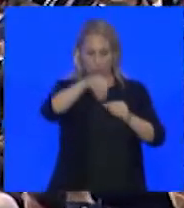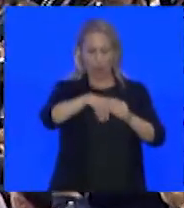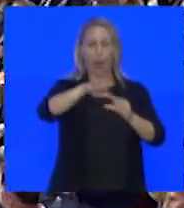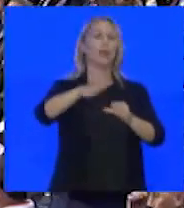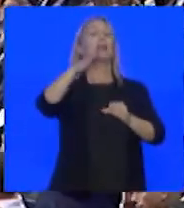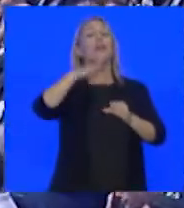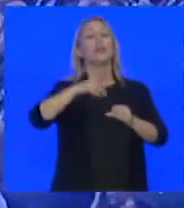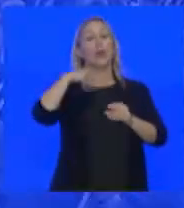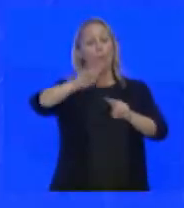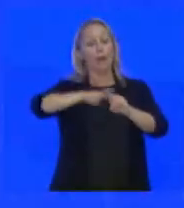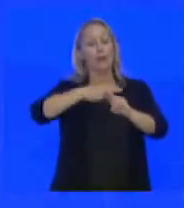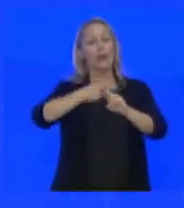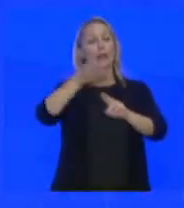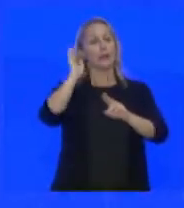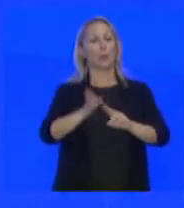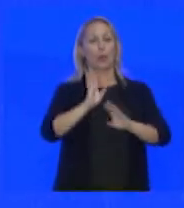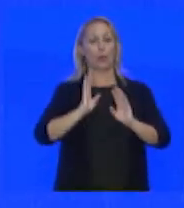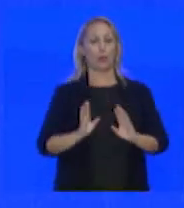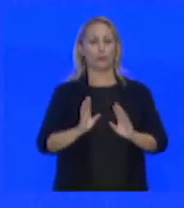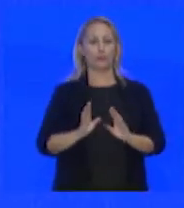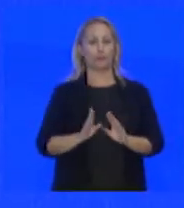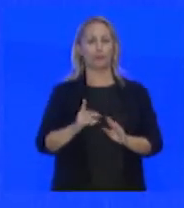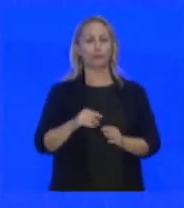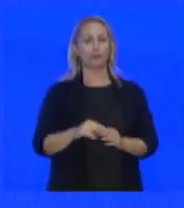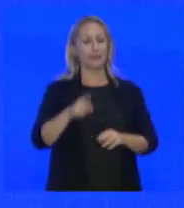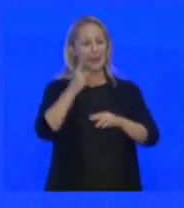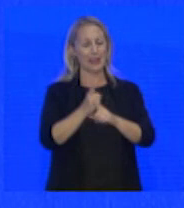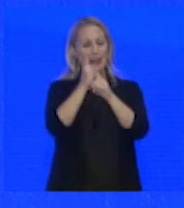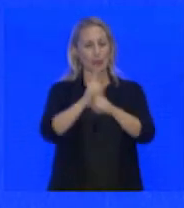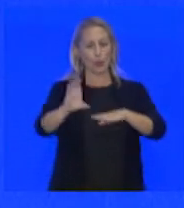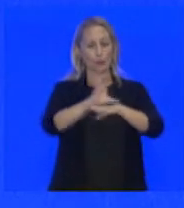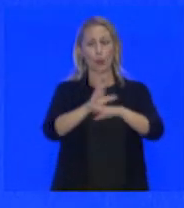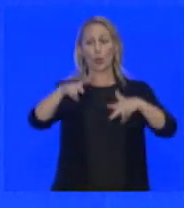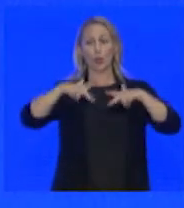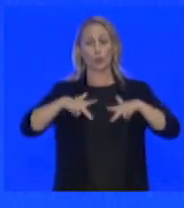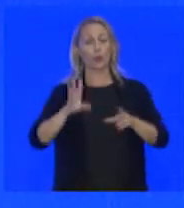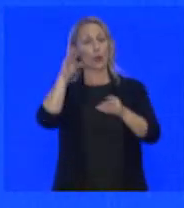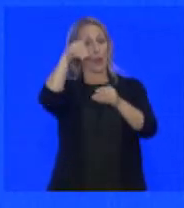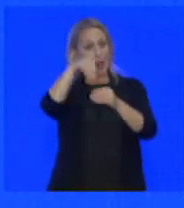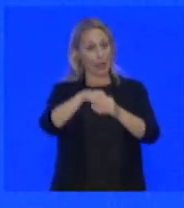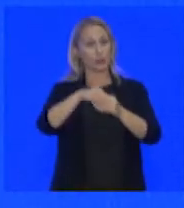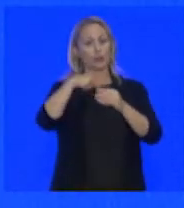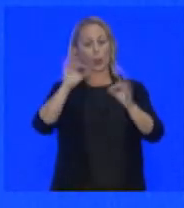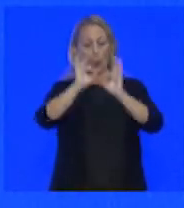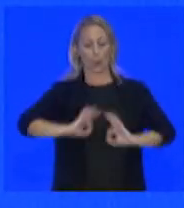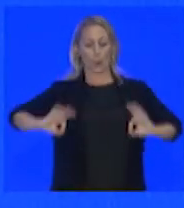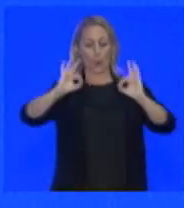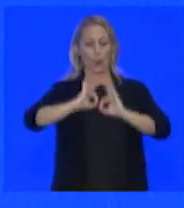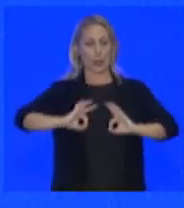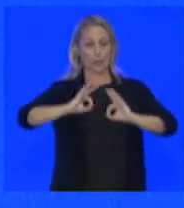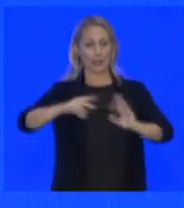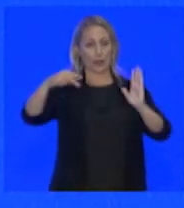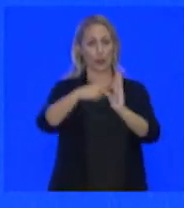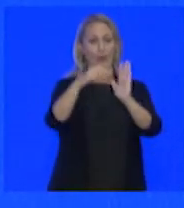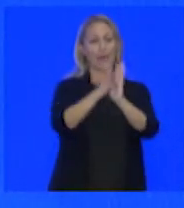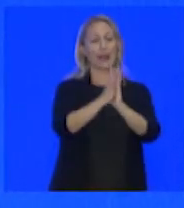Το σχετικό νομοσχέδιο του Υπουργείου Εσωτερικών έρχεται σύντομα στη Βουλή, θα ψηφιστεί εντός του 2019.